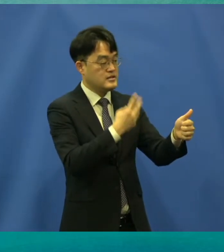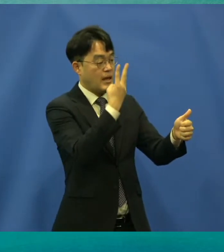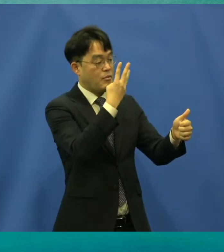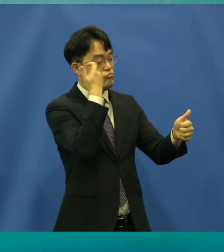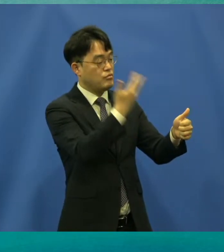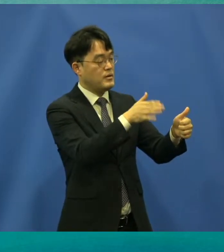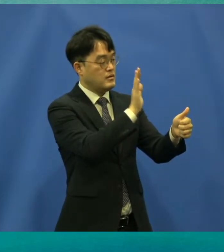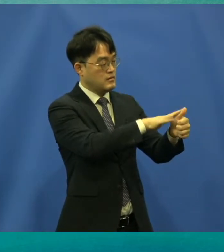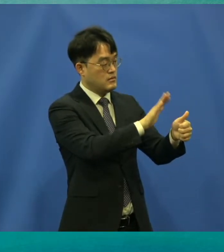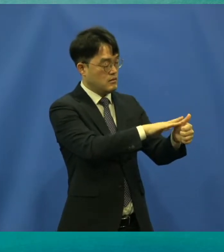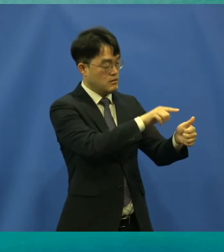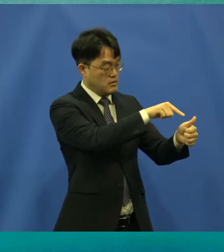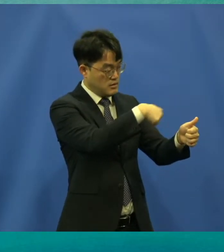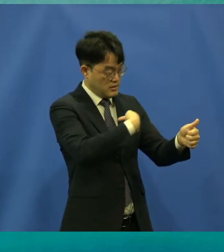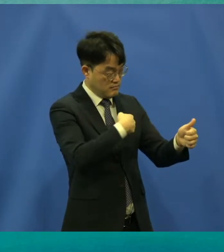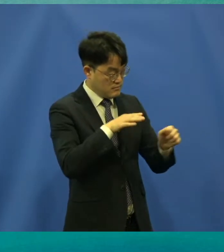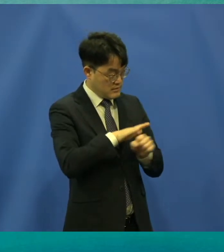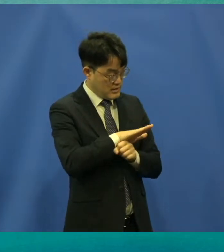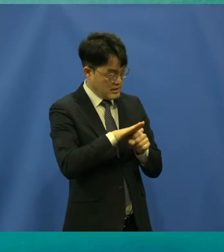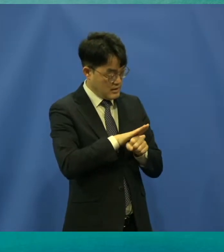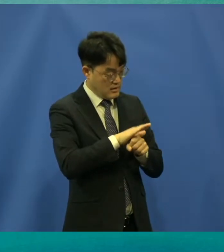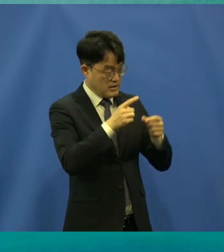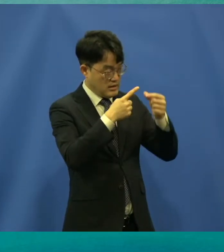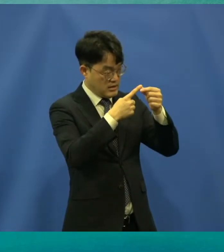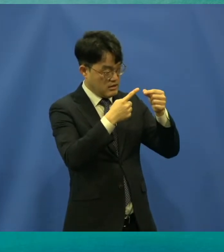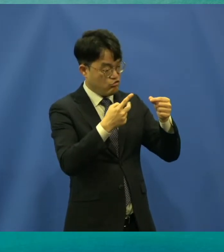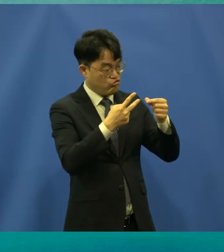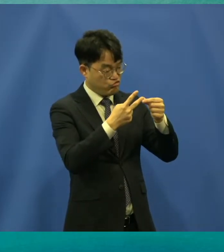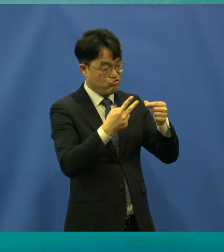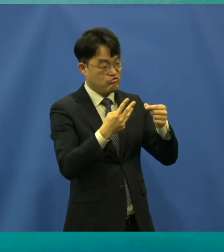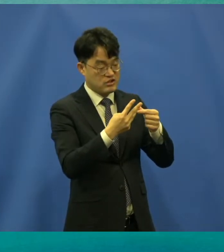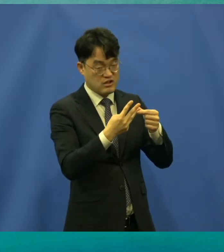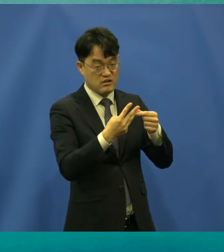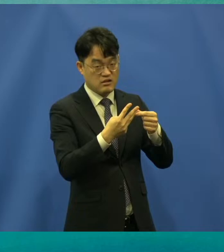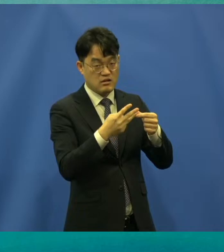여러분, 3번 연속적으로 실수하면